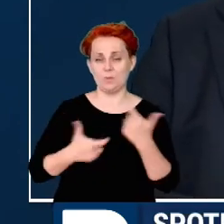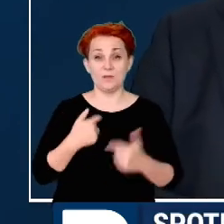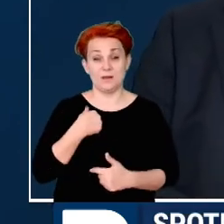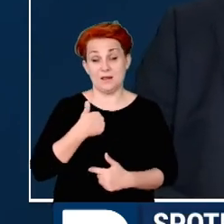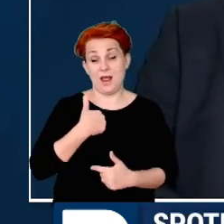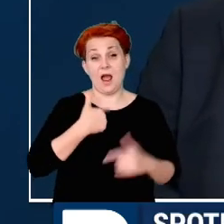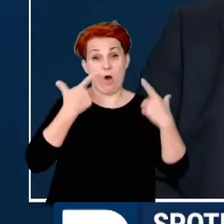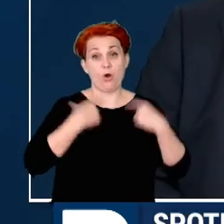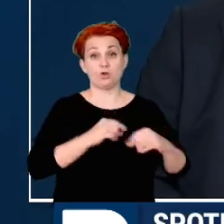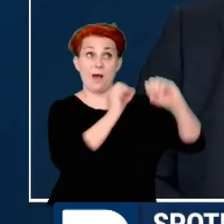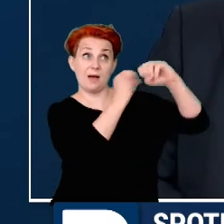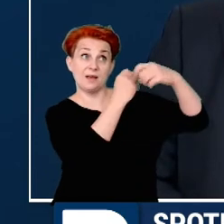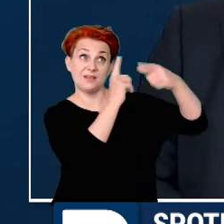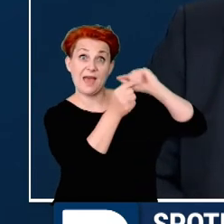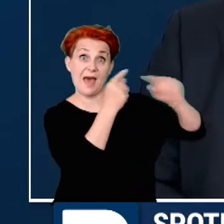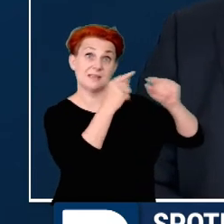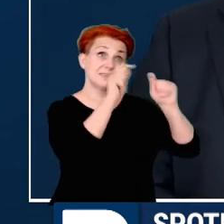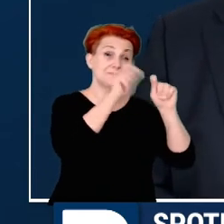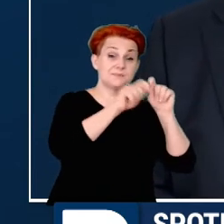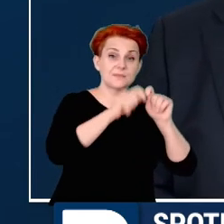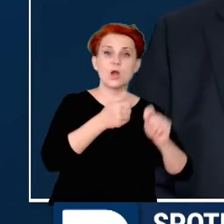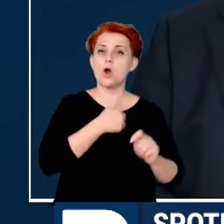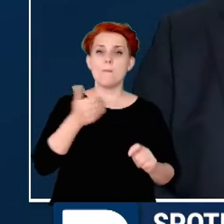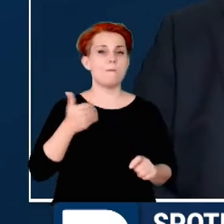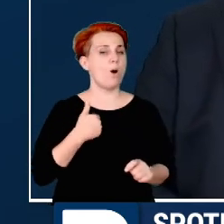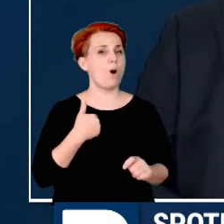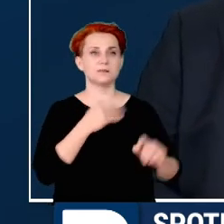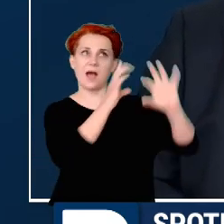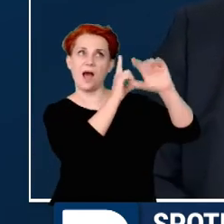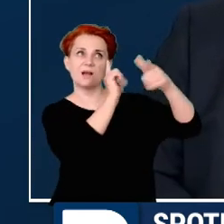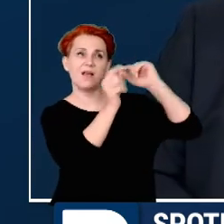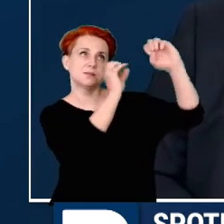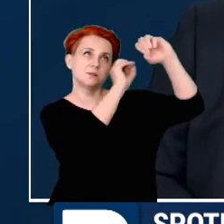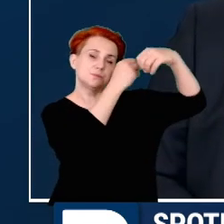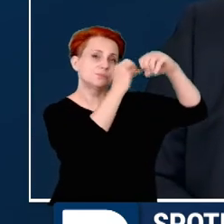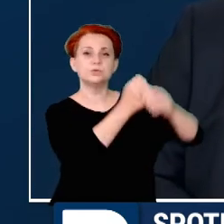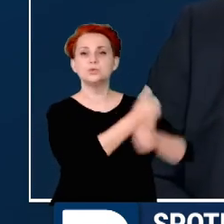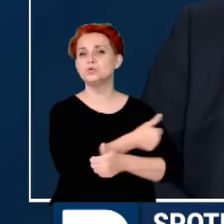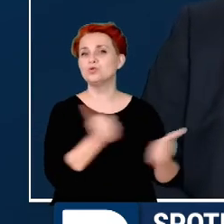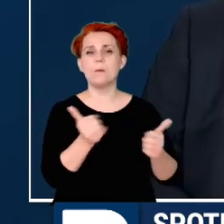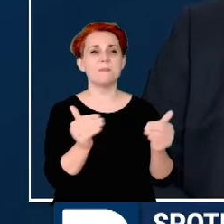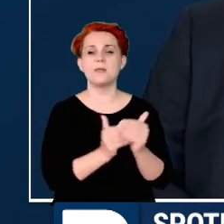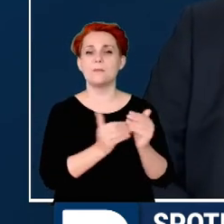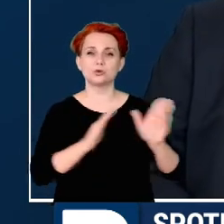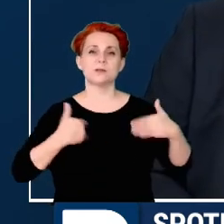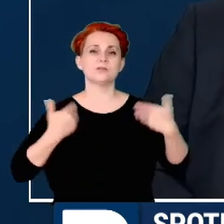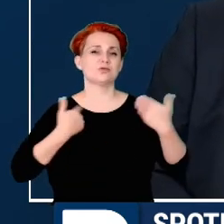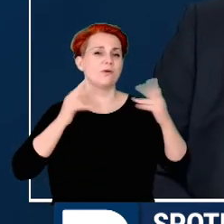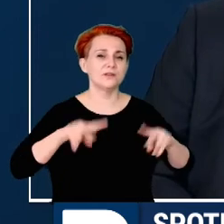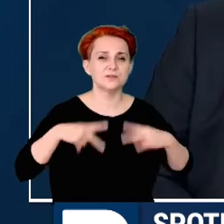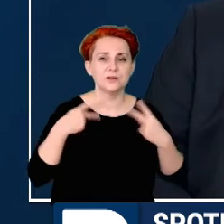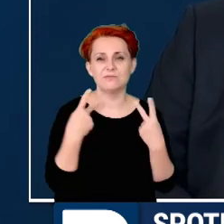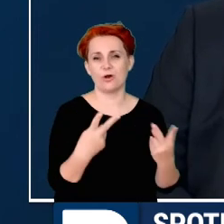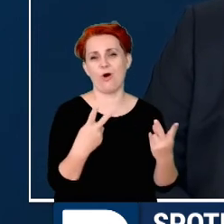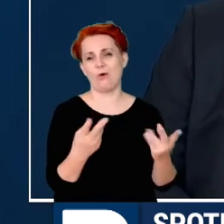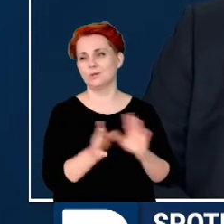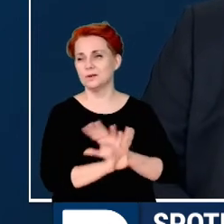astronomem. Polska astronomia jest znakomita, nie potrzebuje uzdrawiania ani, jak to się